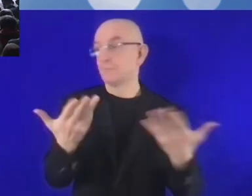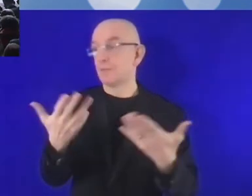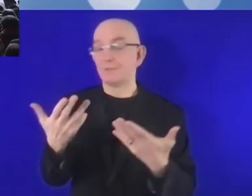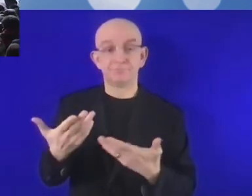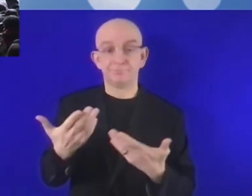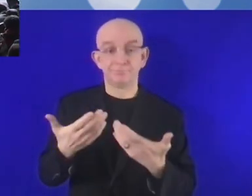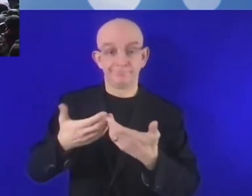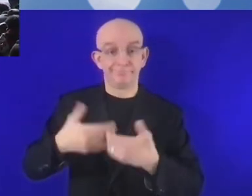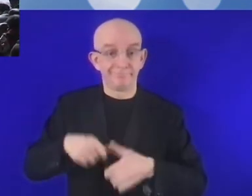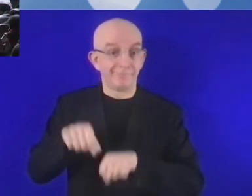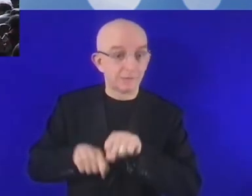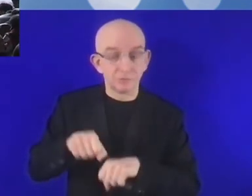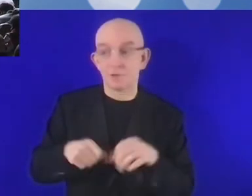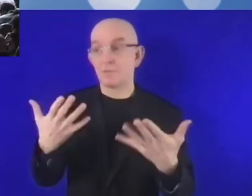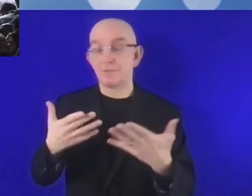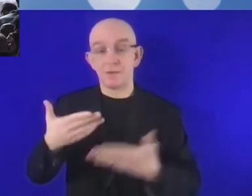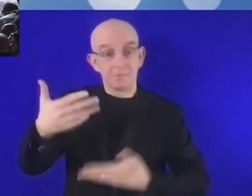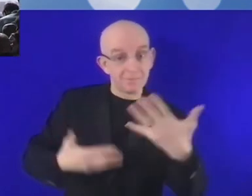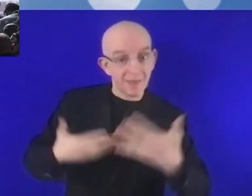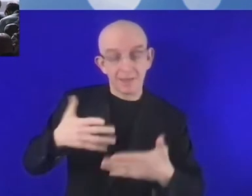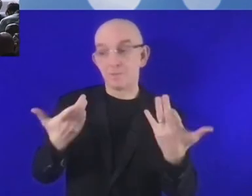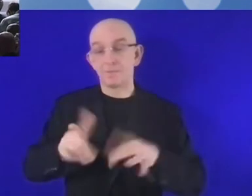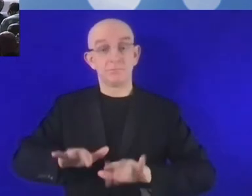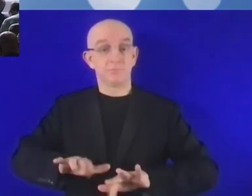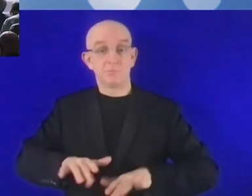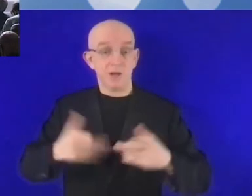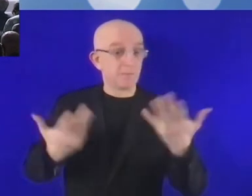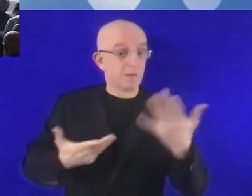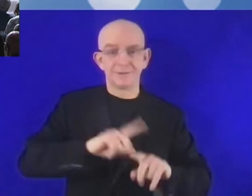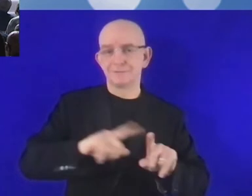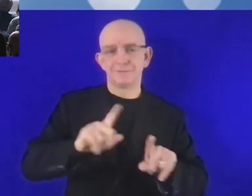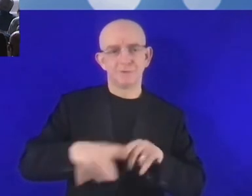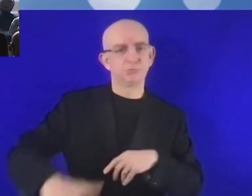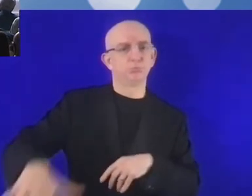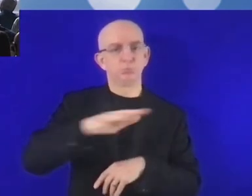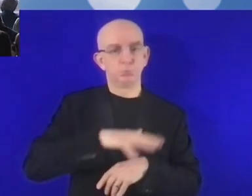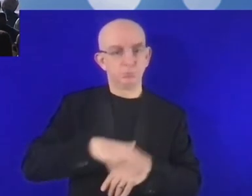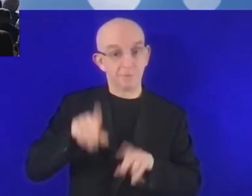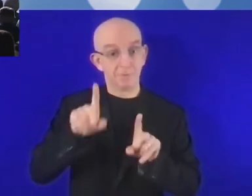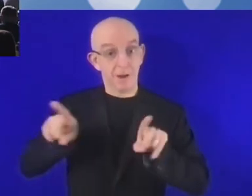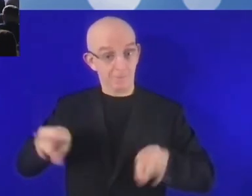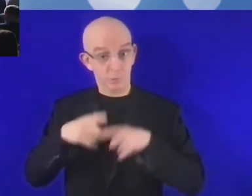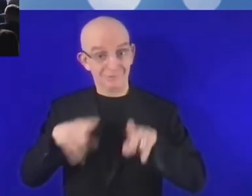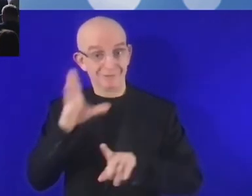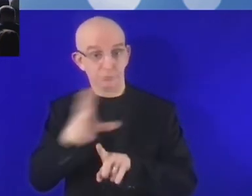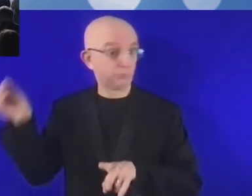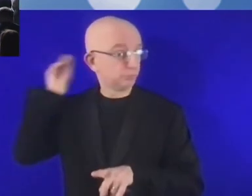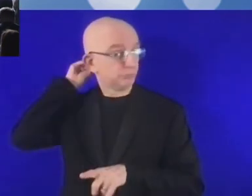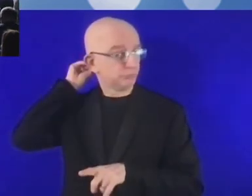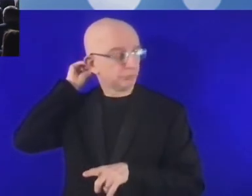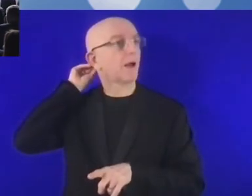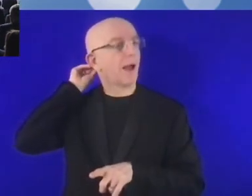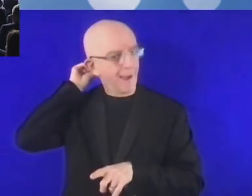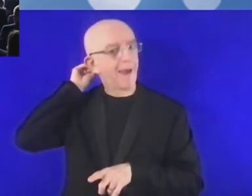وهذا الجيل الجديد سوف ينظر إلى العالم بشكل آخر. التربية الموسيقية جدا مهمة